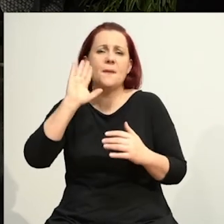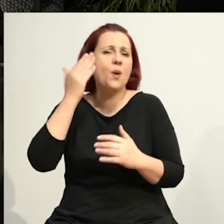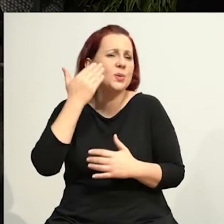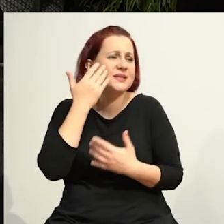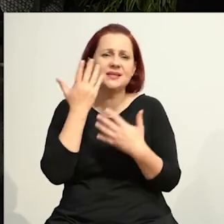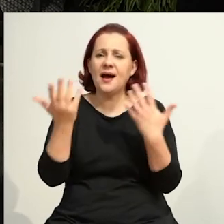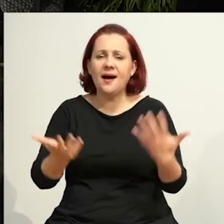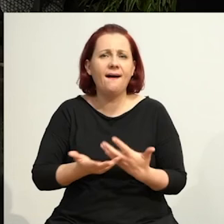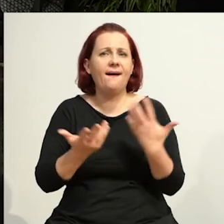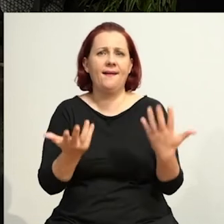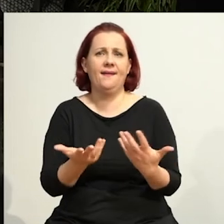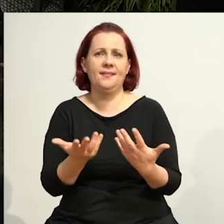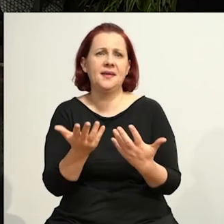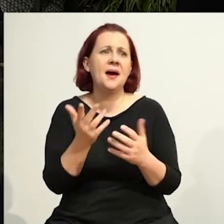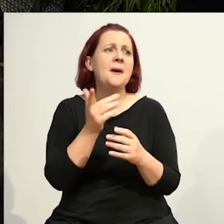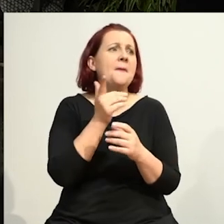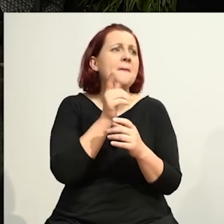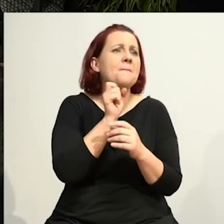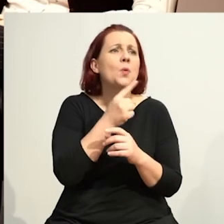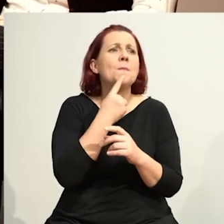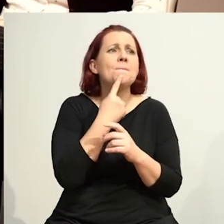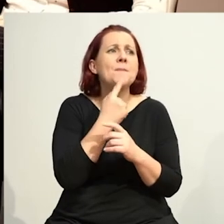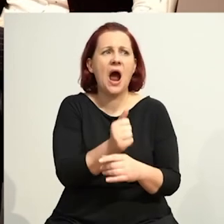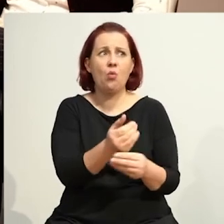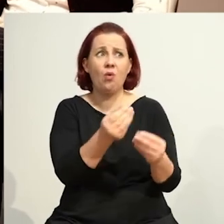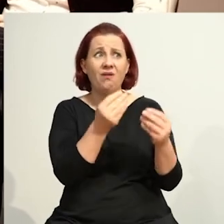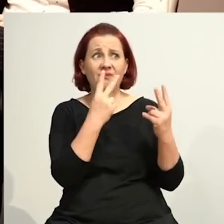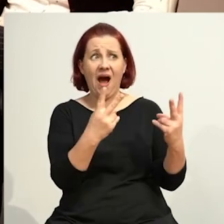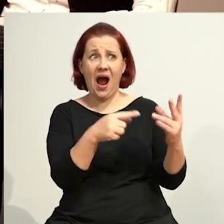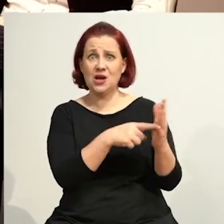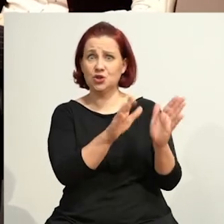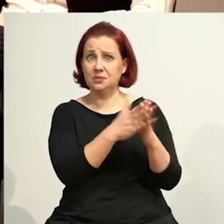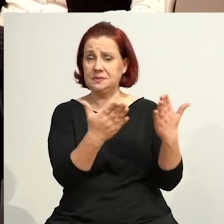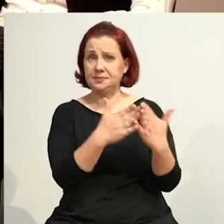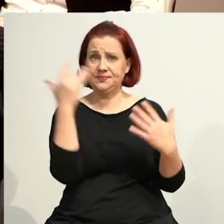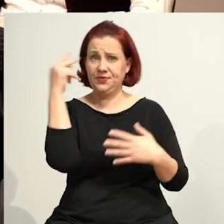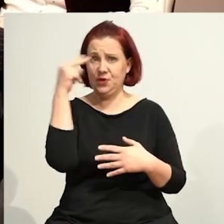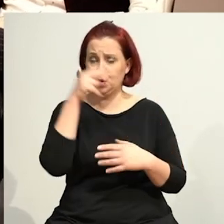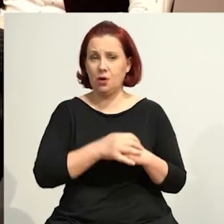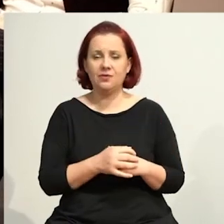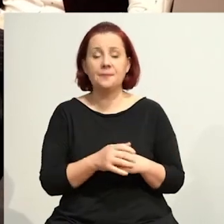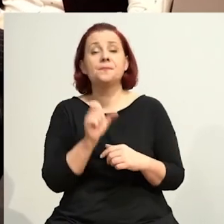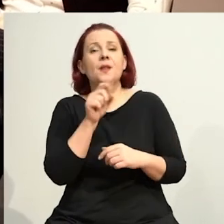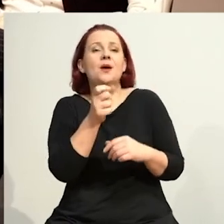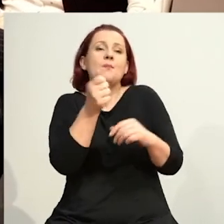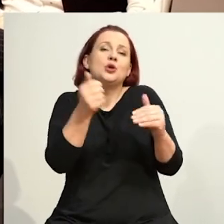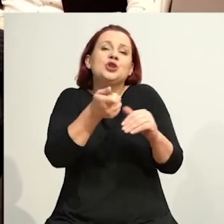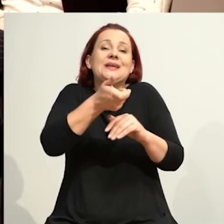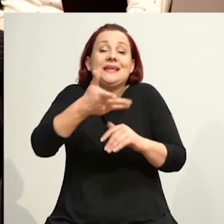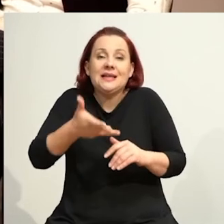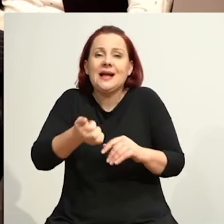takich, mam niewiele przynajmniej takich wielkich dzieł, natomiast mamy co najmniej kilku, jeśli nie kilkunastu